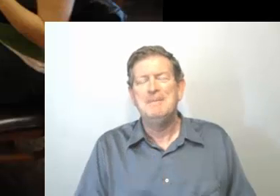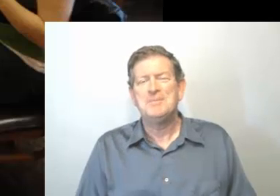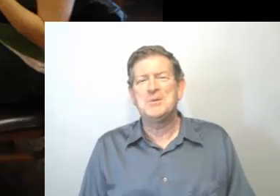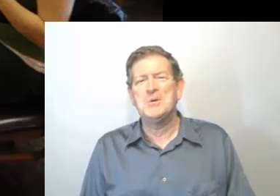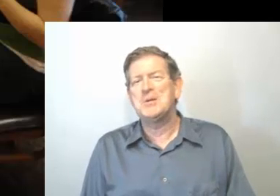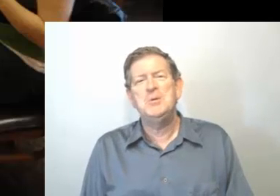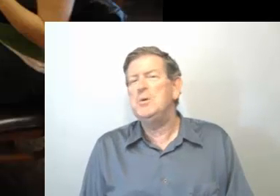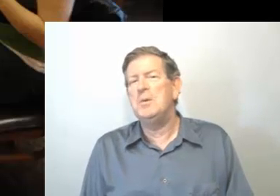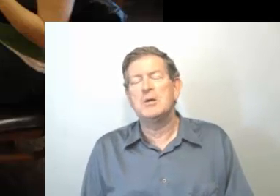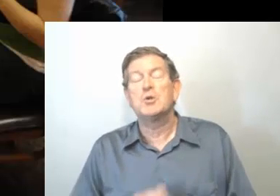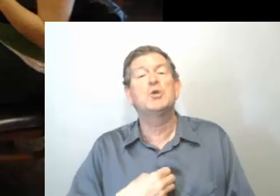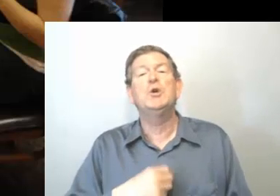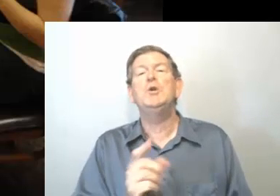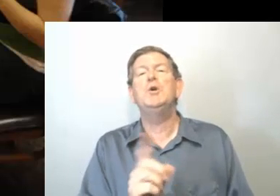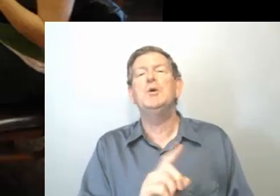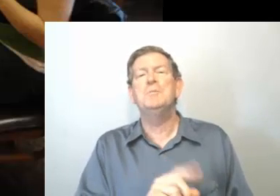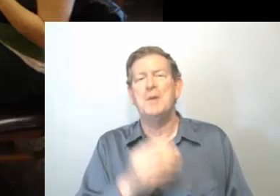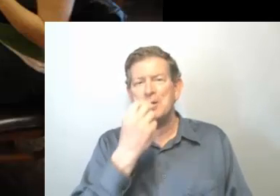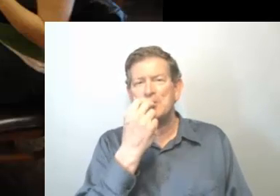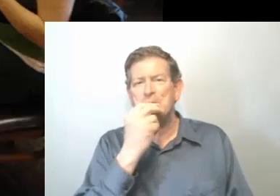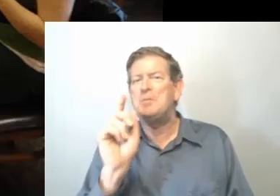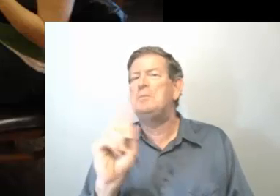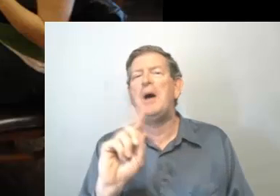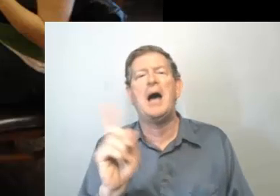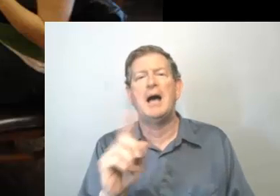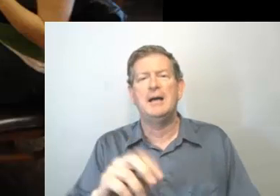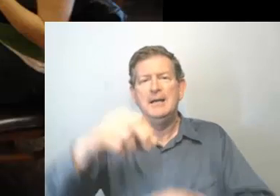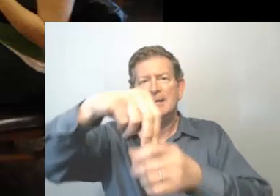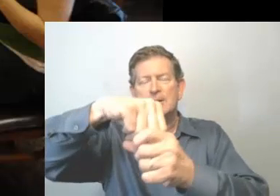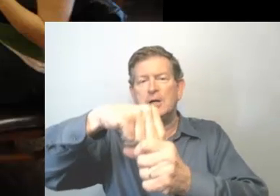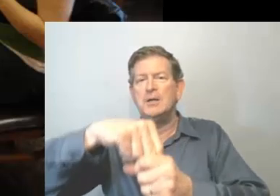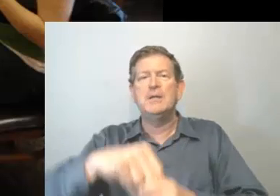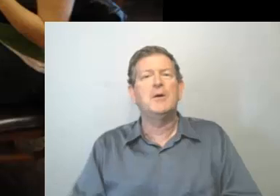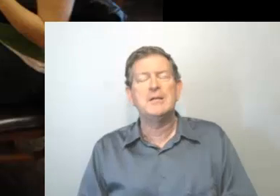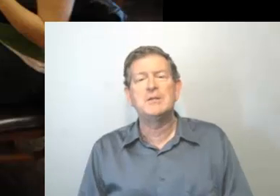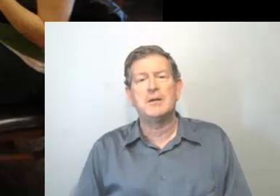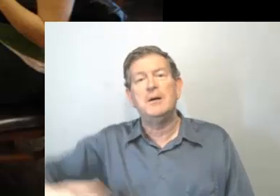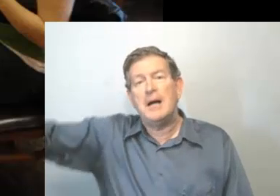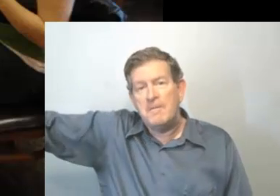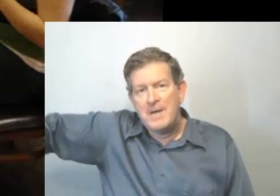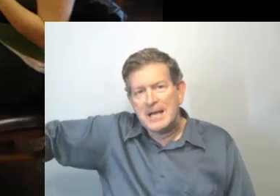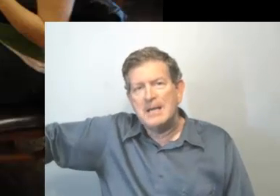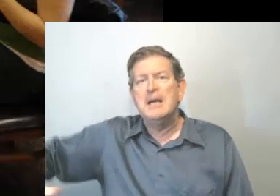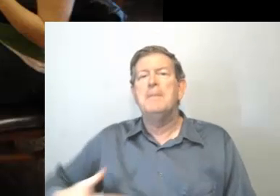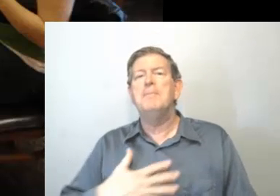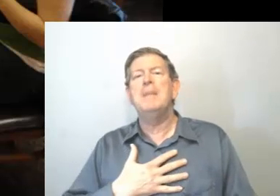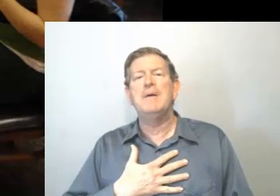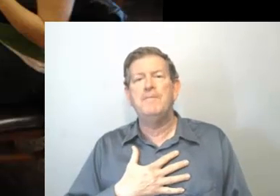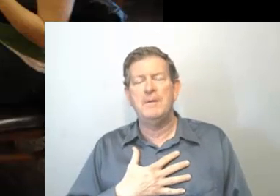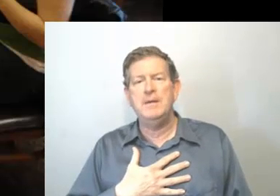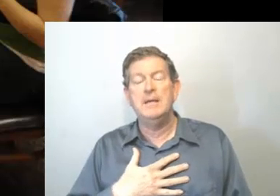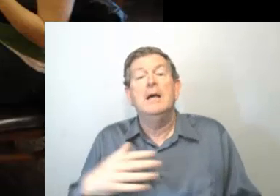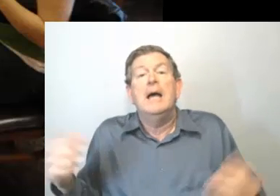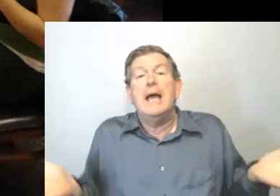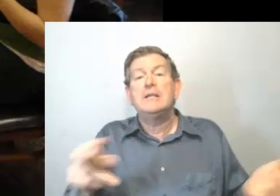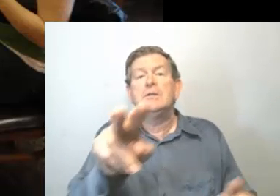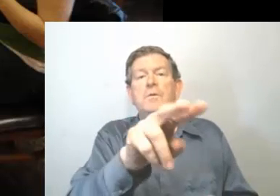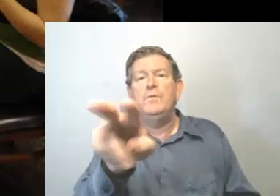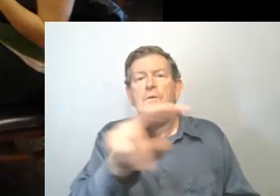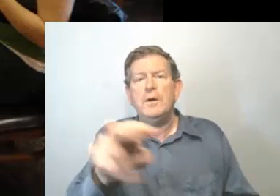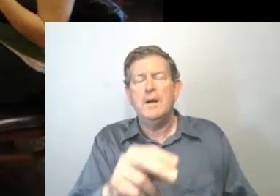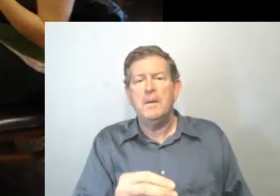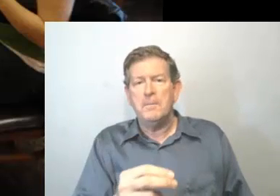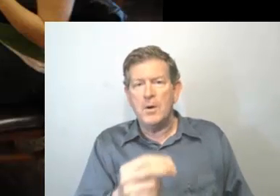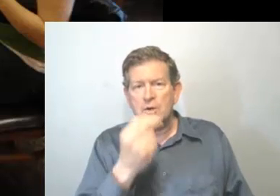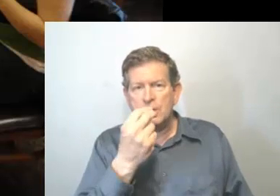cher. Donc, je ne mange pas dans des restaurants avec ma famille. Est-ce